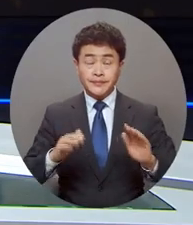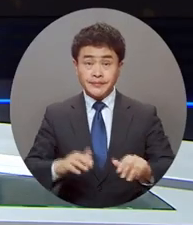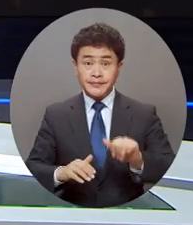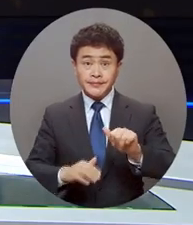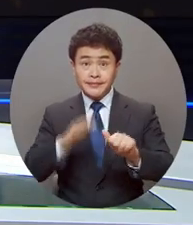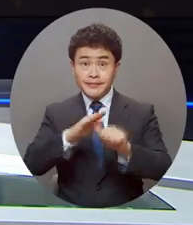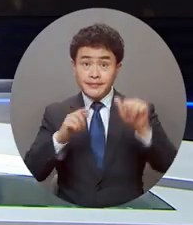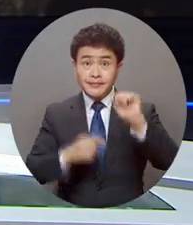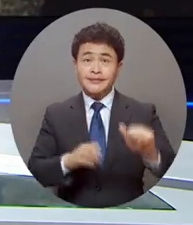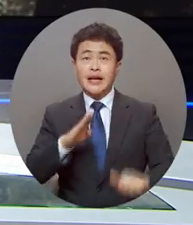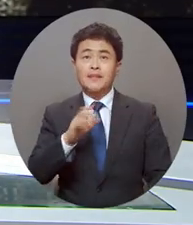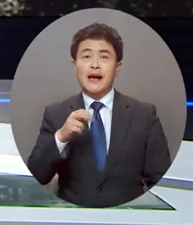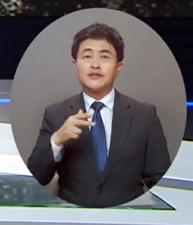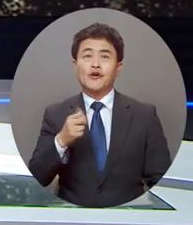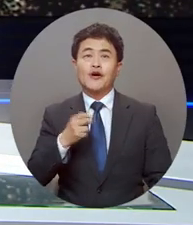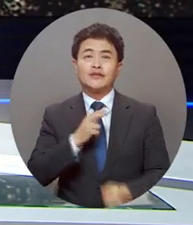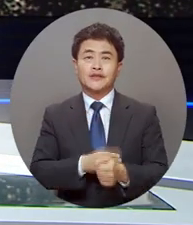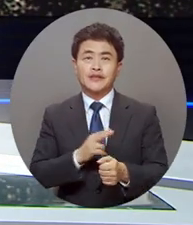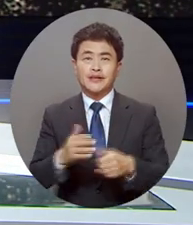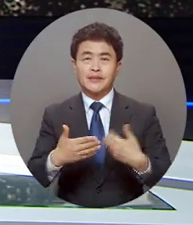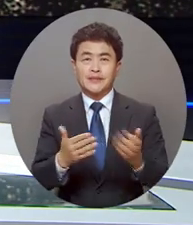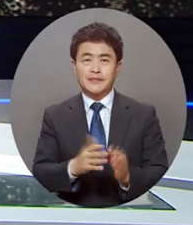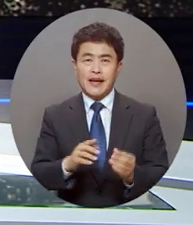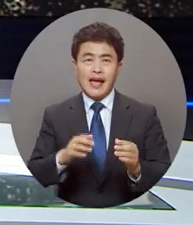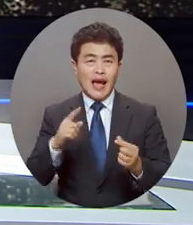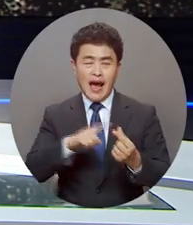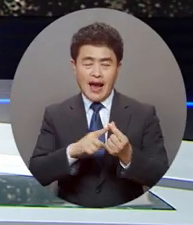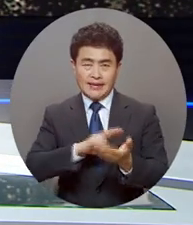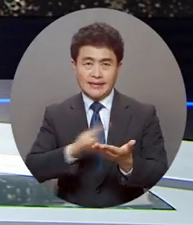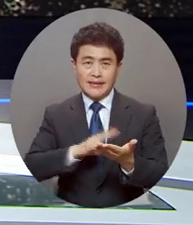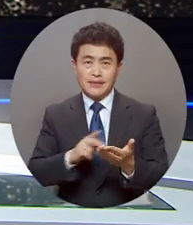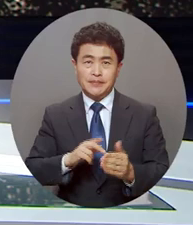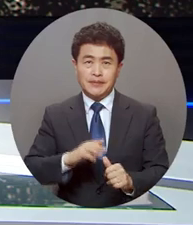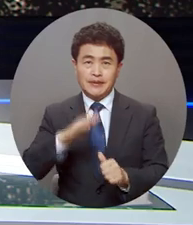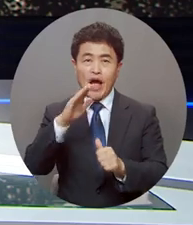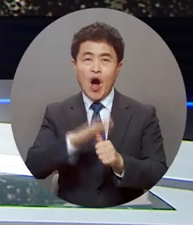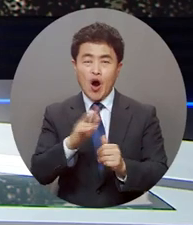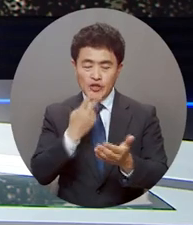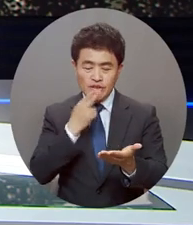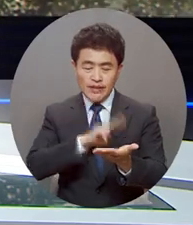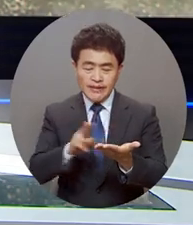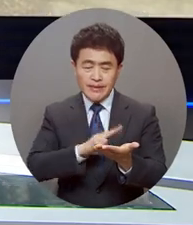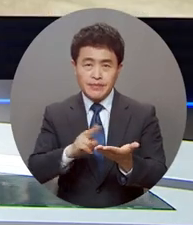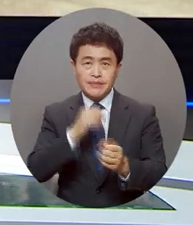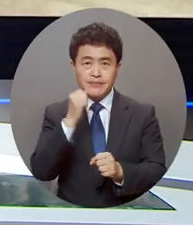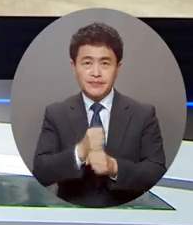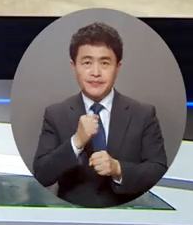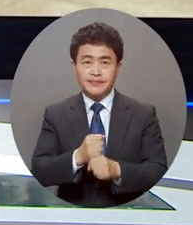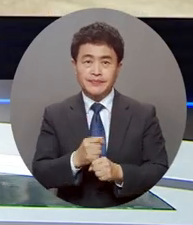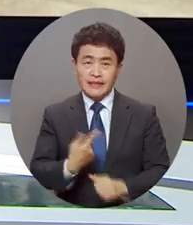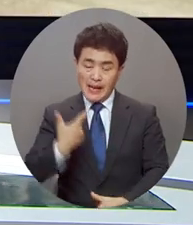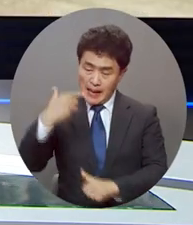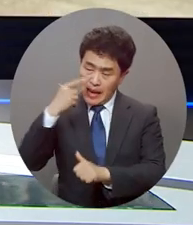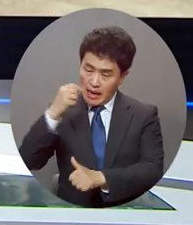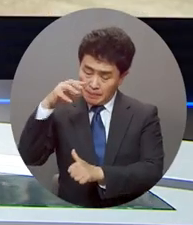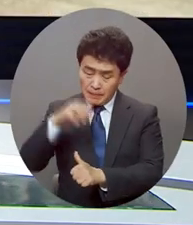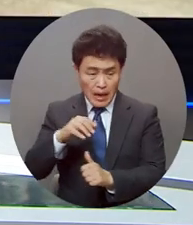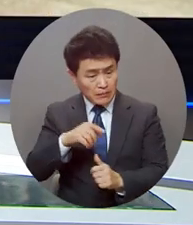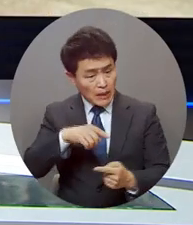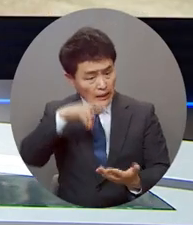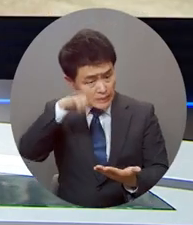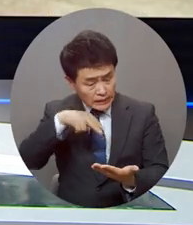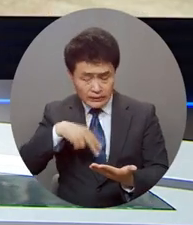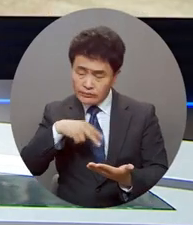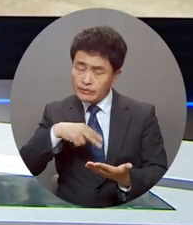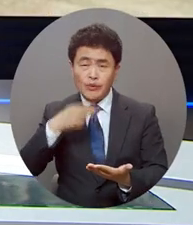어린이날을 만든 방정환 선생은 이듬해 한글 잡지 어린이도 창간했습니다. 일제 식민지 시절 마땅한 읽을거리나